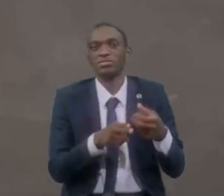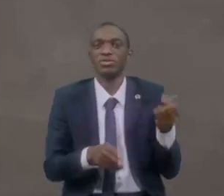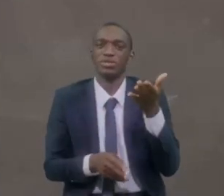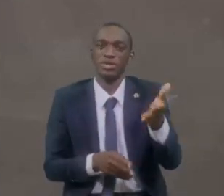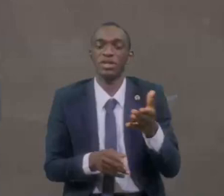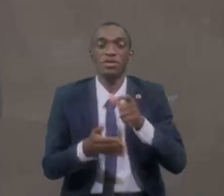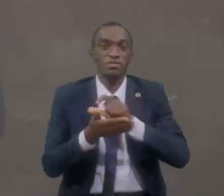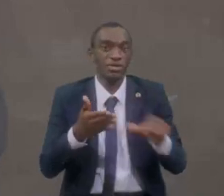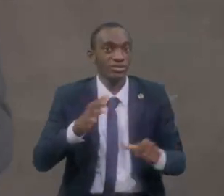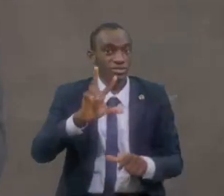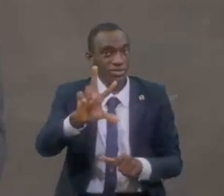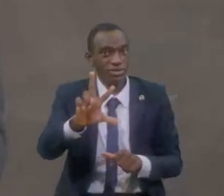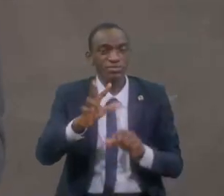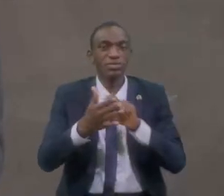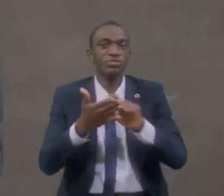Verset 3 dit,